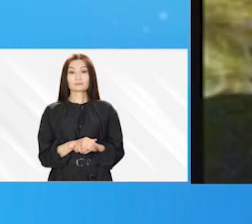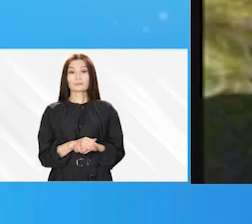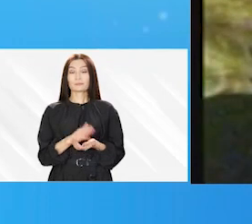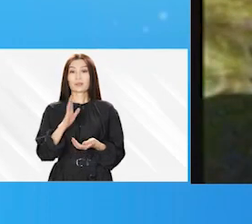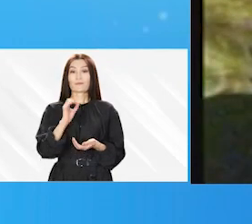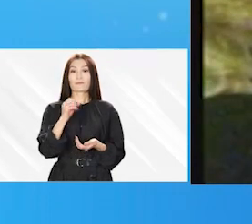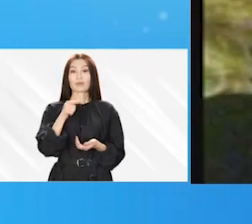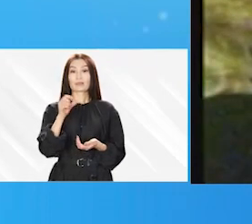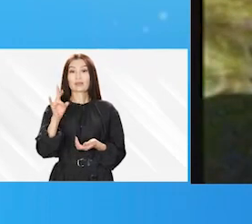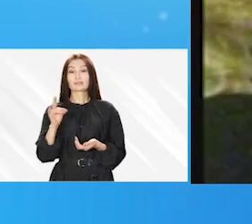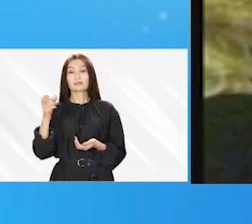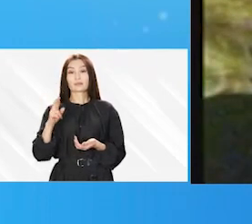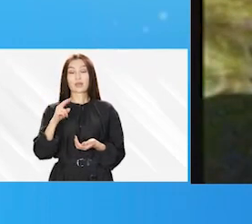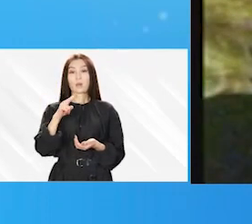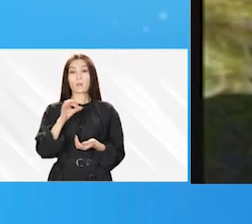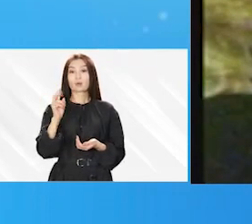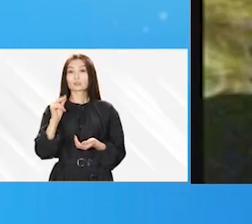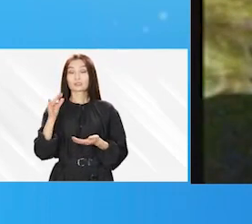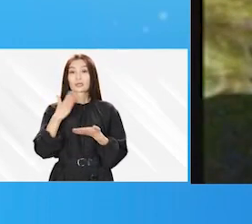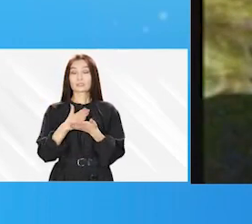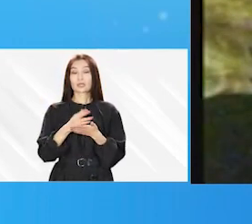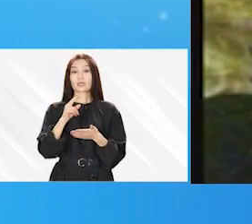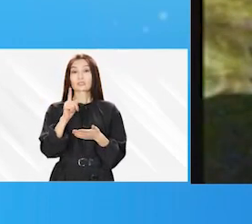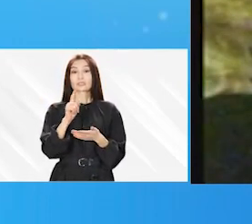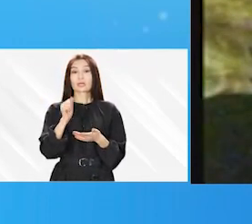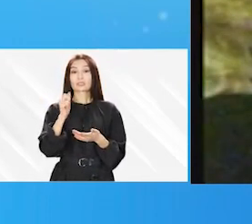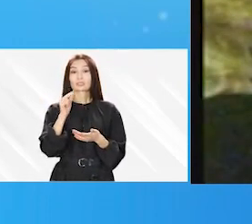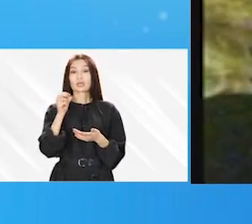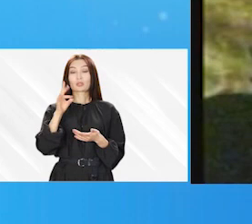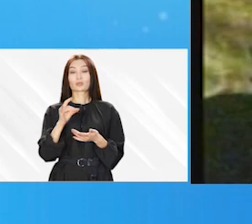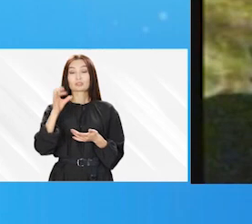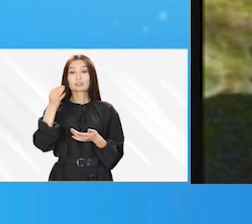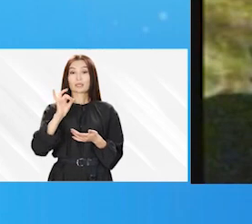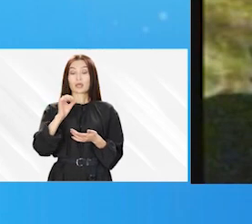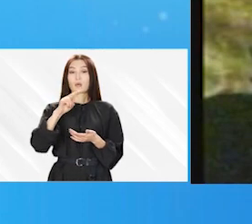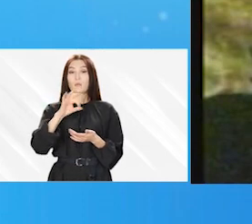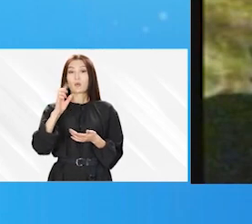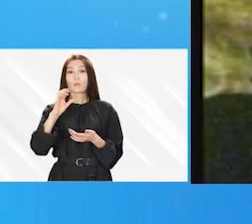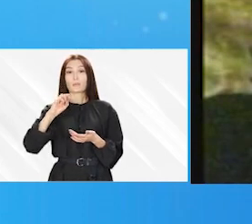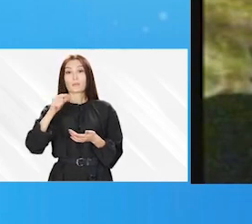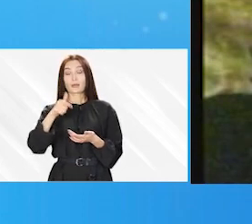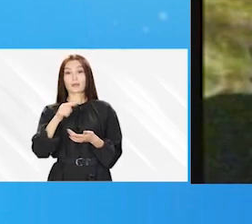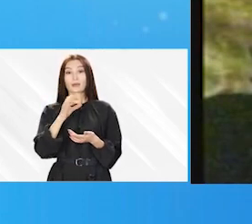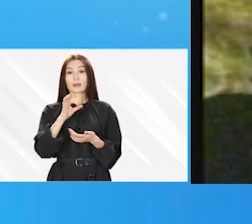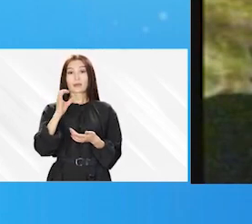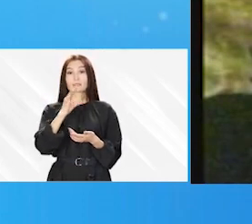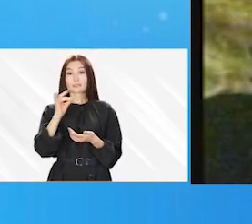вегетативная почка содержит зачаточный побег и состоит из зачаточной оси